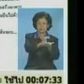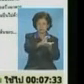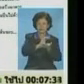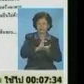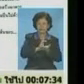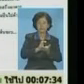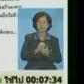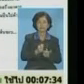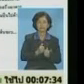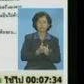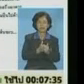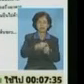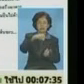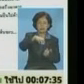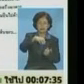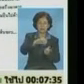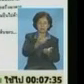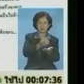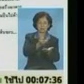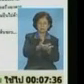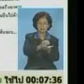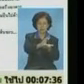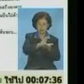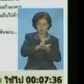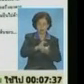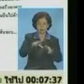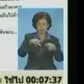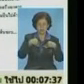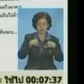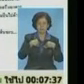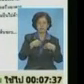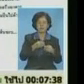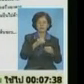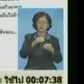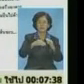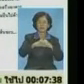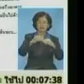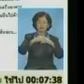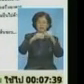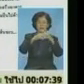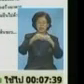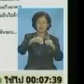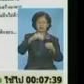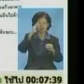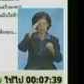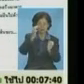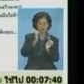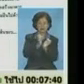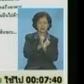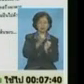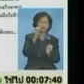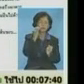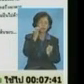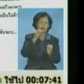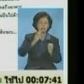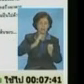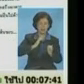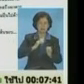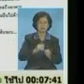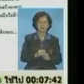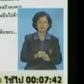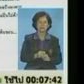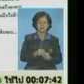ประมาณได้ให้ความเห็นชอบวงเงินในการจ้างก่อสร้างอาคารที่ทำการสถานีตำรวจทดแทนจำนวน396 หลังเพื่อ